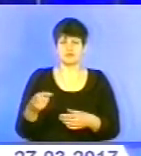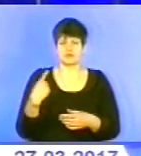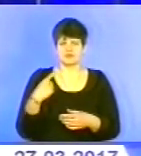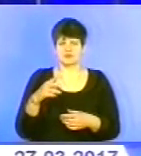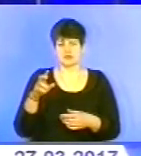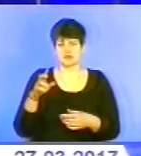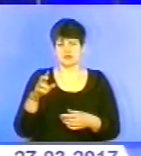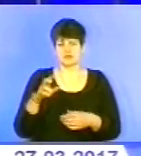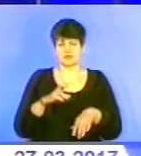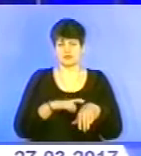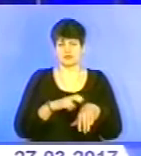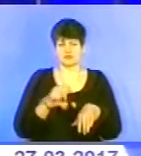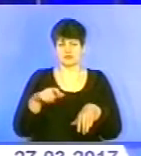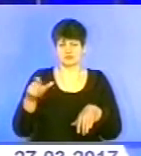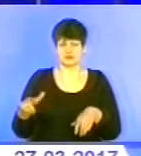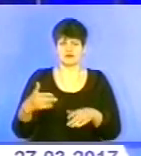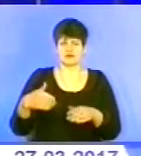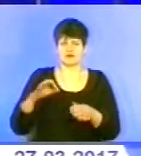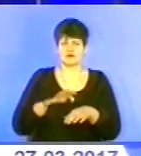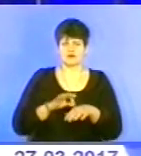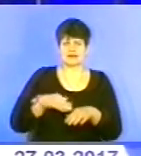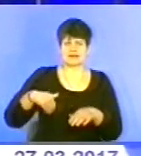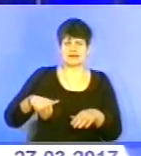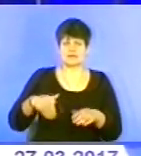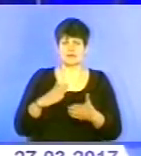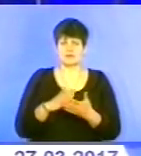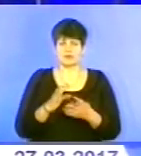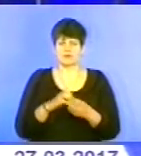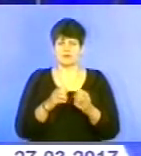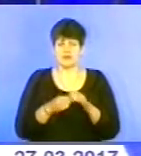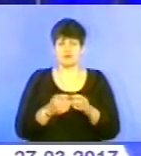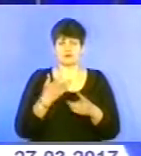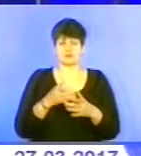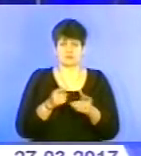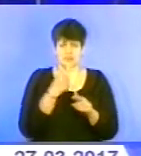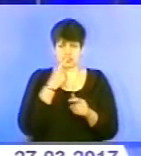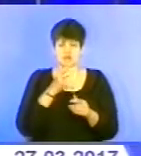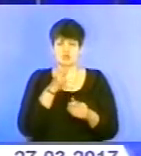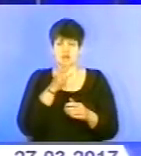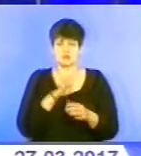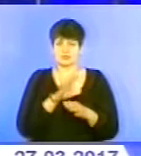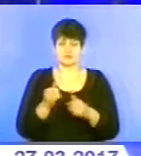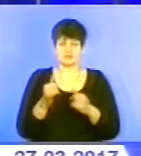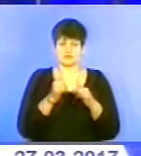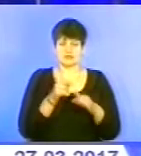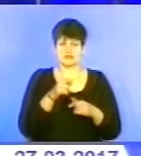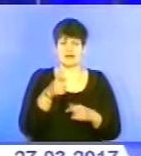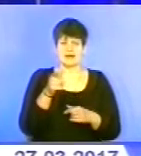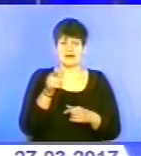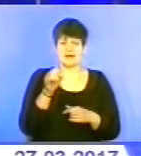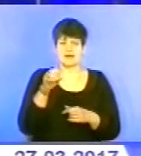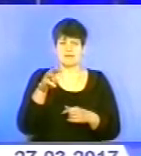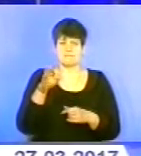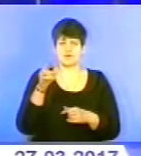патологією нирок, опинилися на межі виживання. Якщо найближчим часом не буде вирішено питання забезпечення хворих гемодіалізом, це може призвести